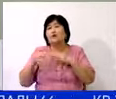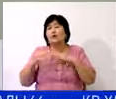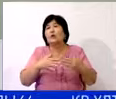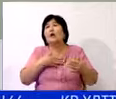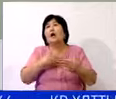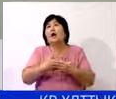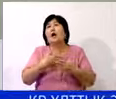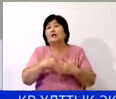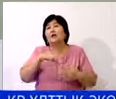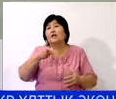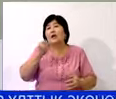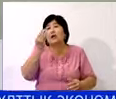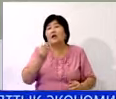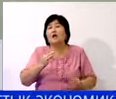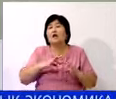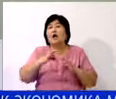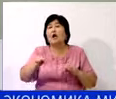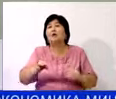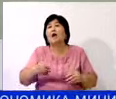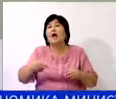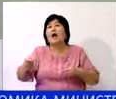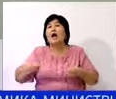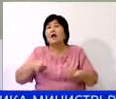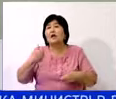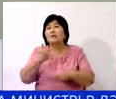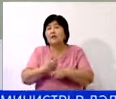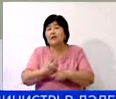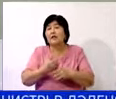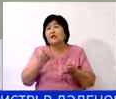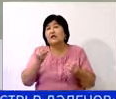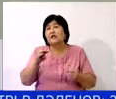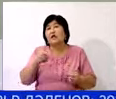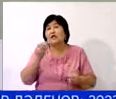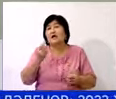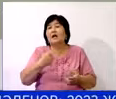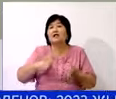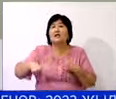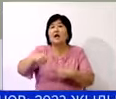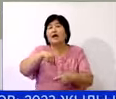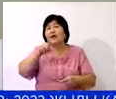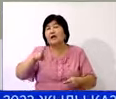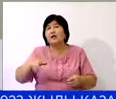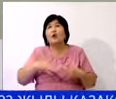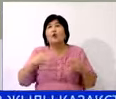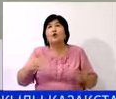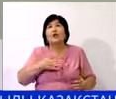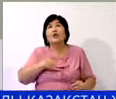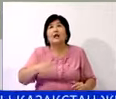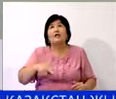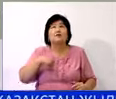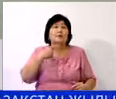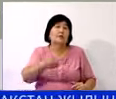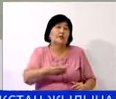атсалысқан Жалағаш аудандық әкімшілігіне және де Жалағаш ауданының кәсіпкерлеріне үлкен алғысымды